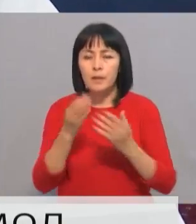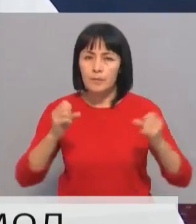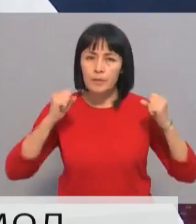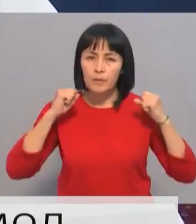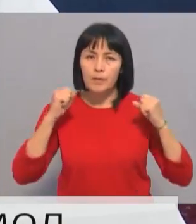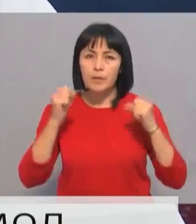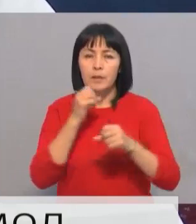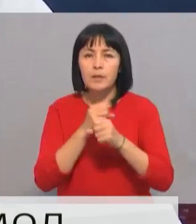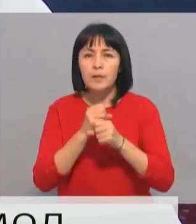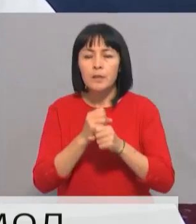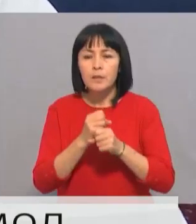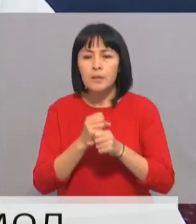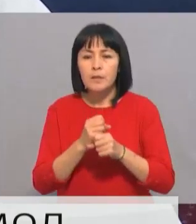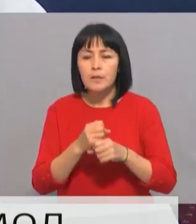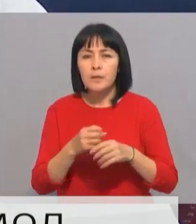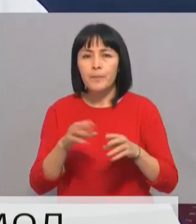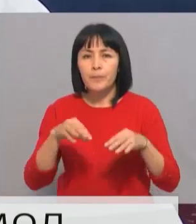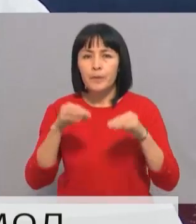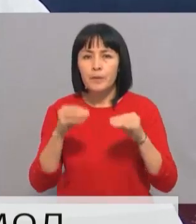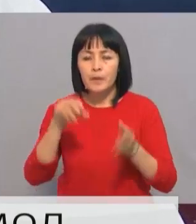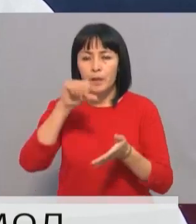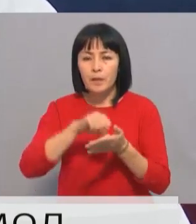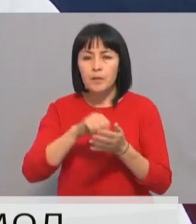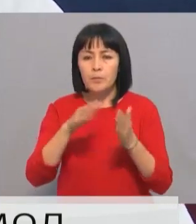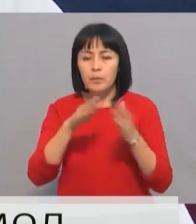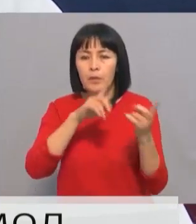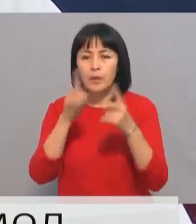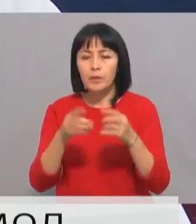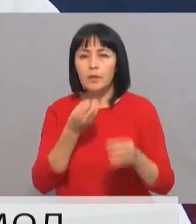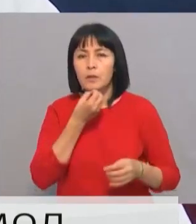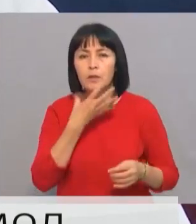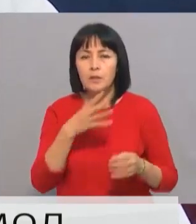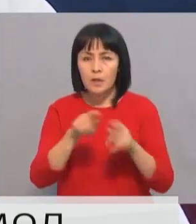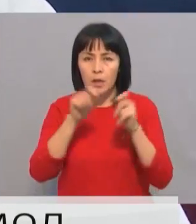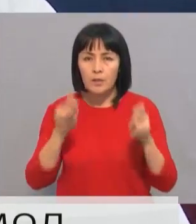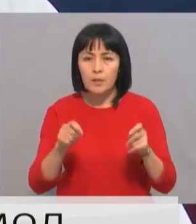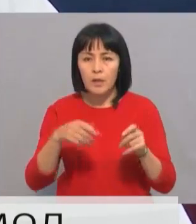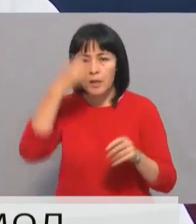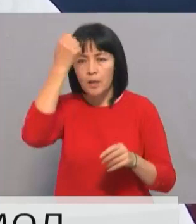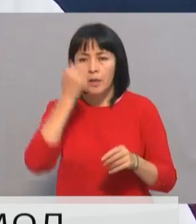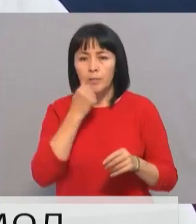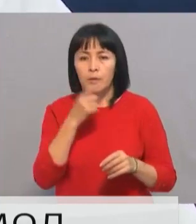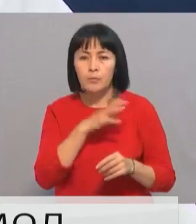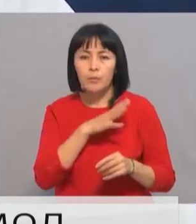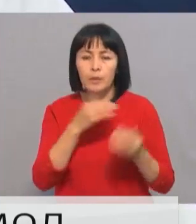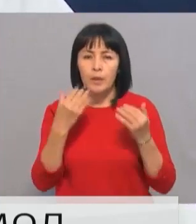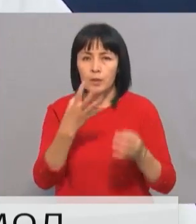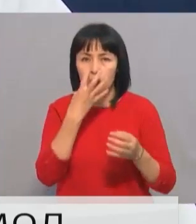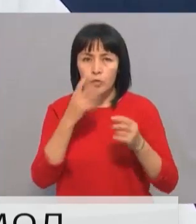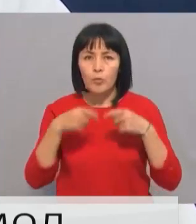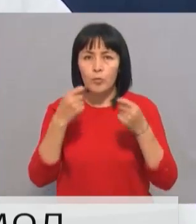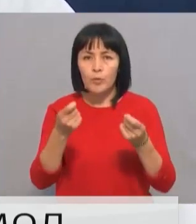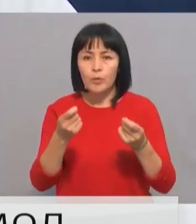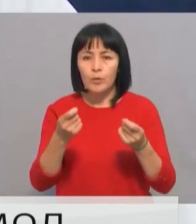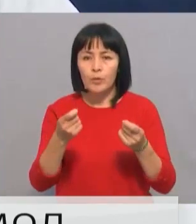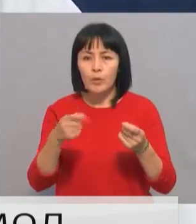жасап, йога қасып, салеван шақта қасып қайтады. Жақсы, ашылғанына бәрі рахмет, ырза. Қазір жылулық берілген, бізде